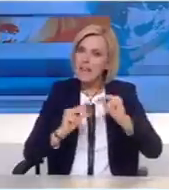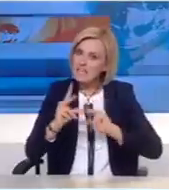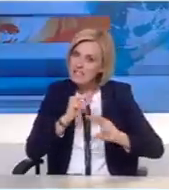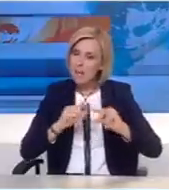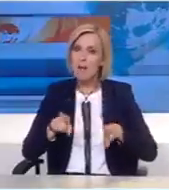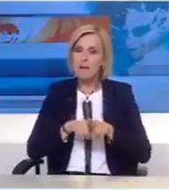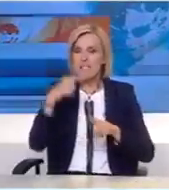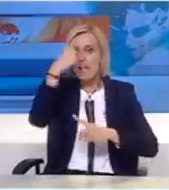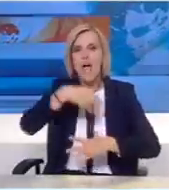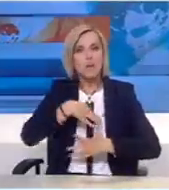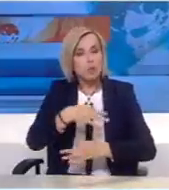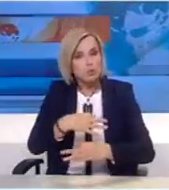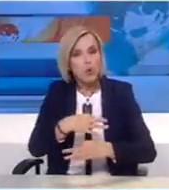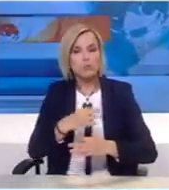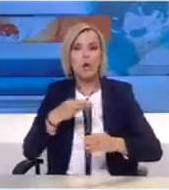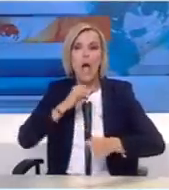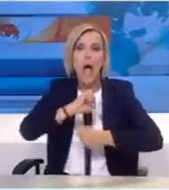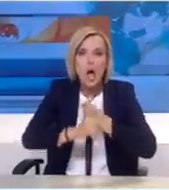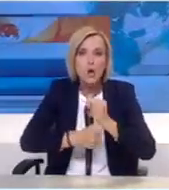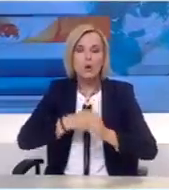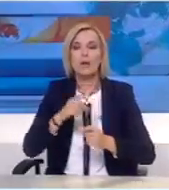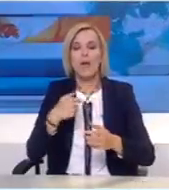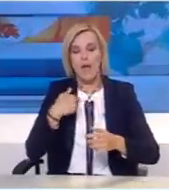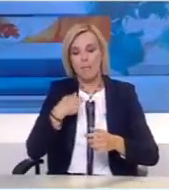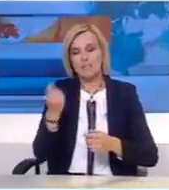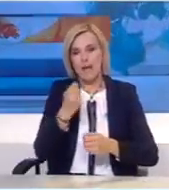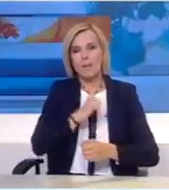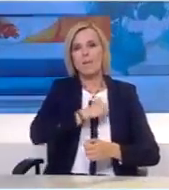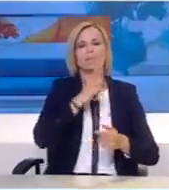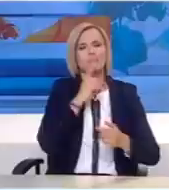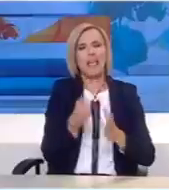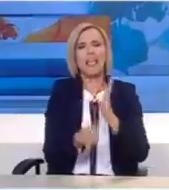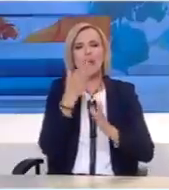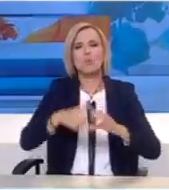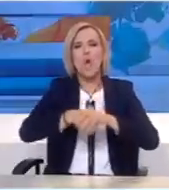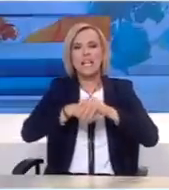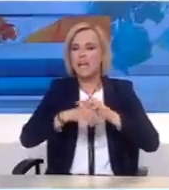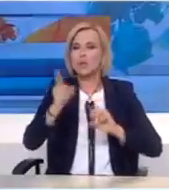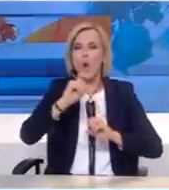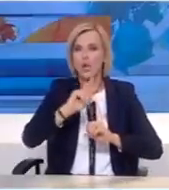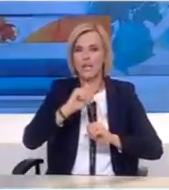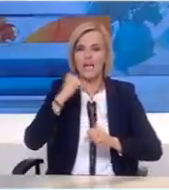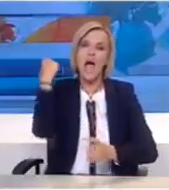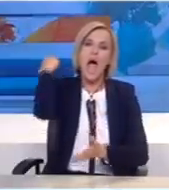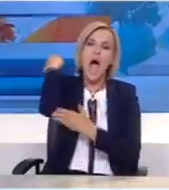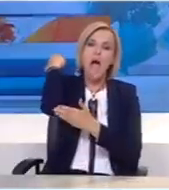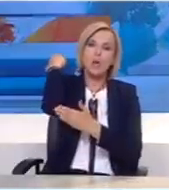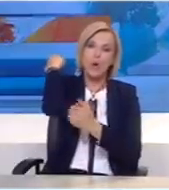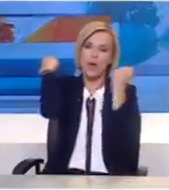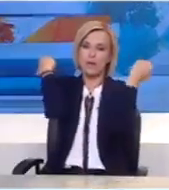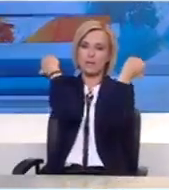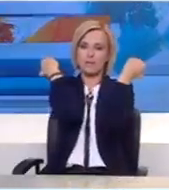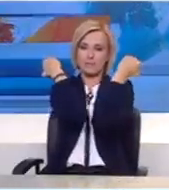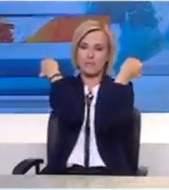εκπροσώπους τους. Δώσαμε αγώνα-αγώνα, όπως λέω εγώ και ο Υπουργός. Και αγώνα. Την ίδια στιγμή να